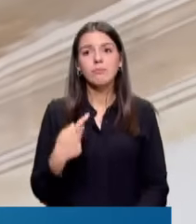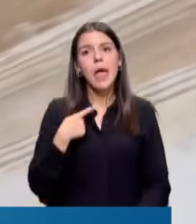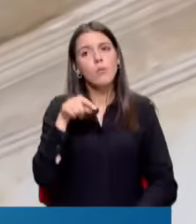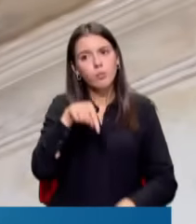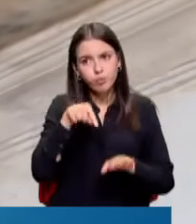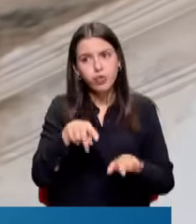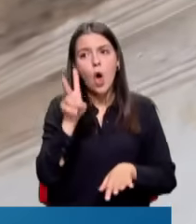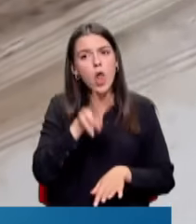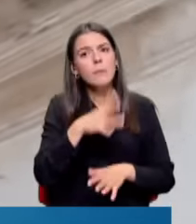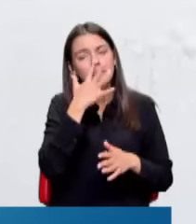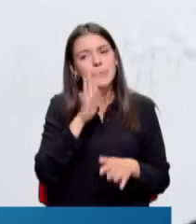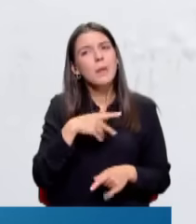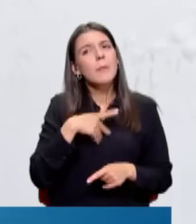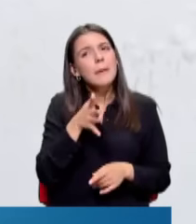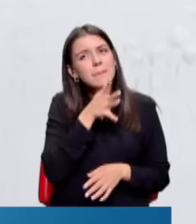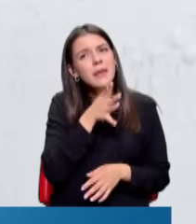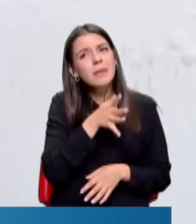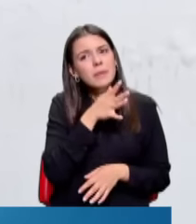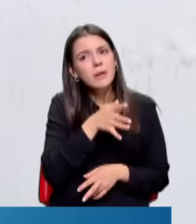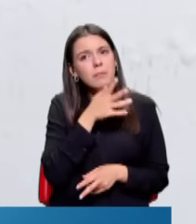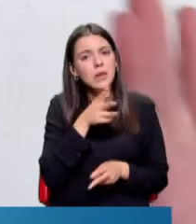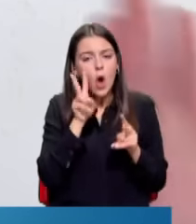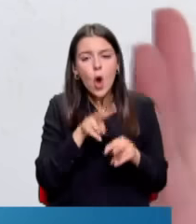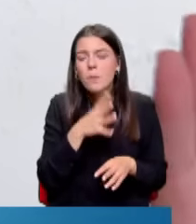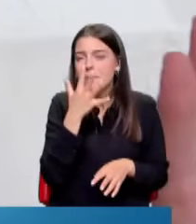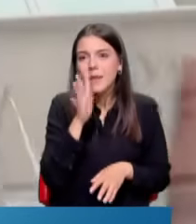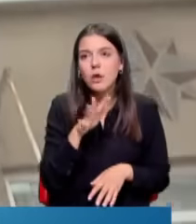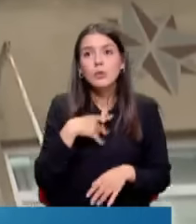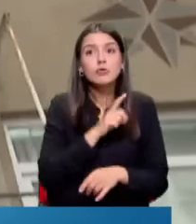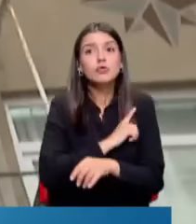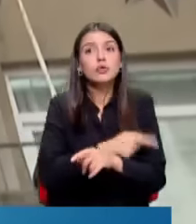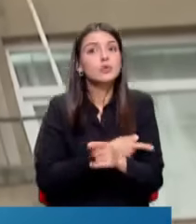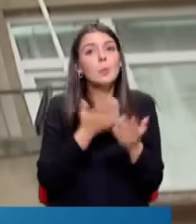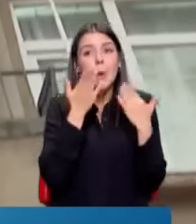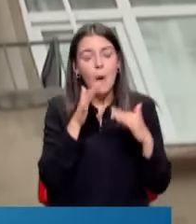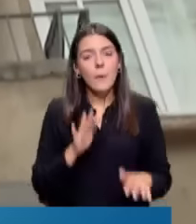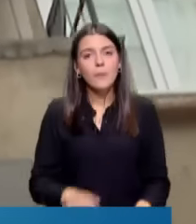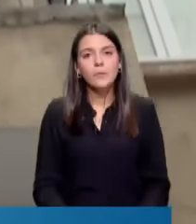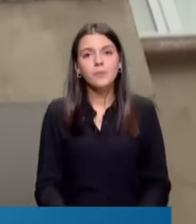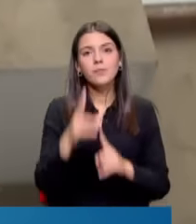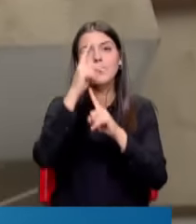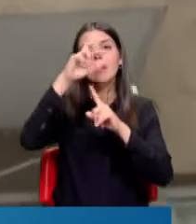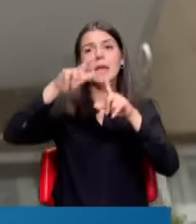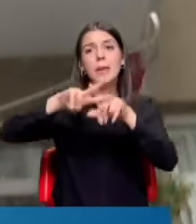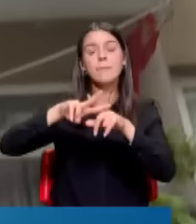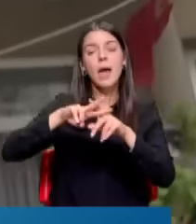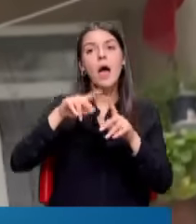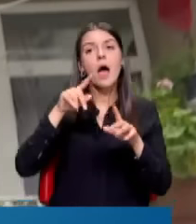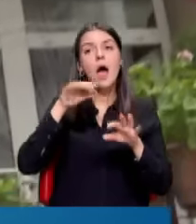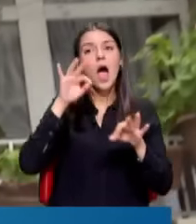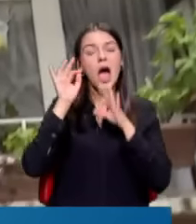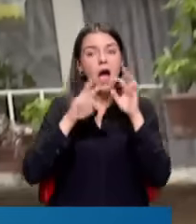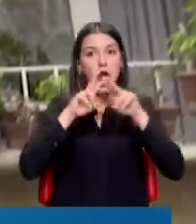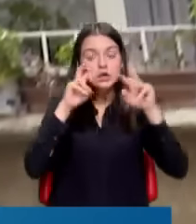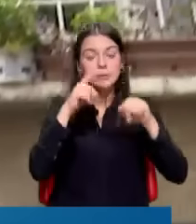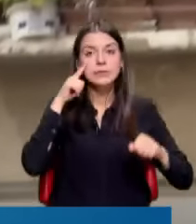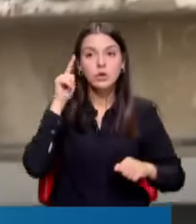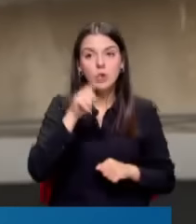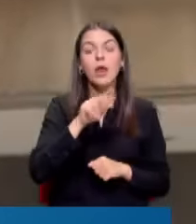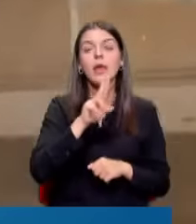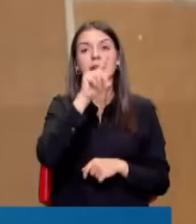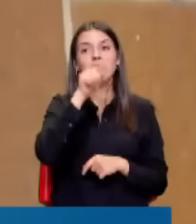burada. Hani bile bile gözlerim, gücüm yok. İPA'nın araştırmasına göre 7,5 büyüklüğünde bir deprem olursa